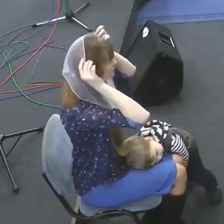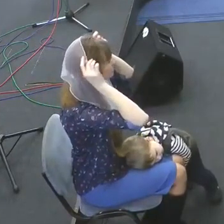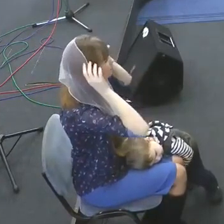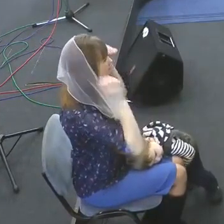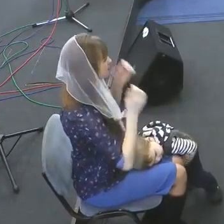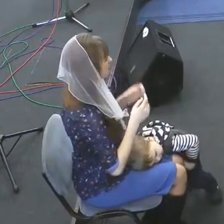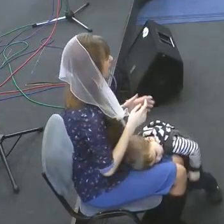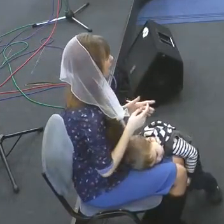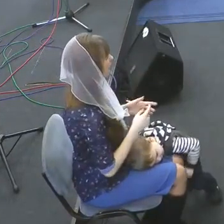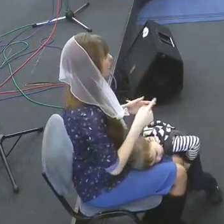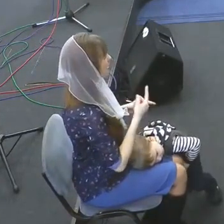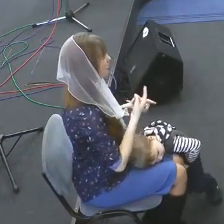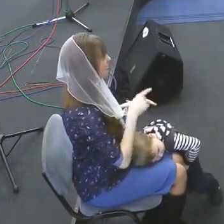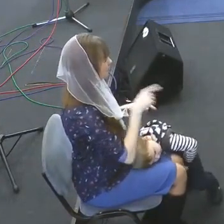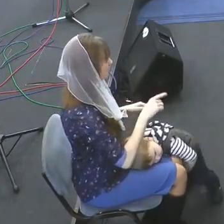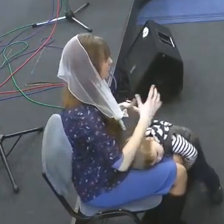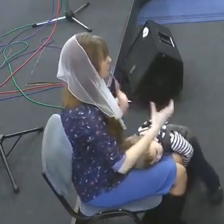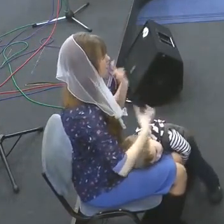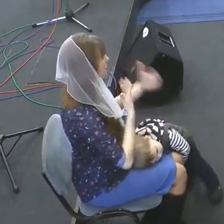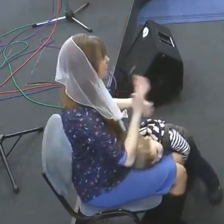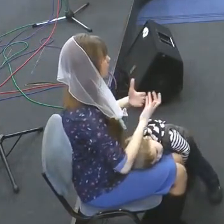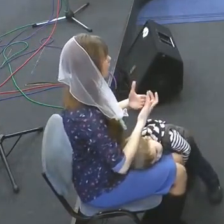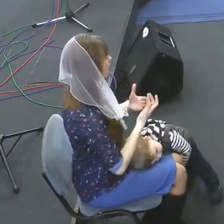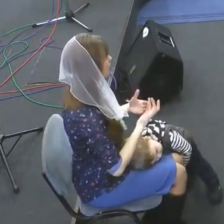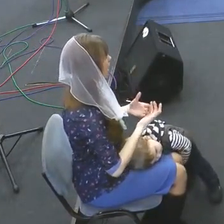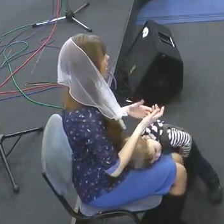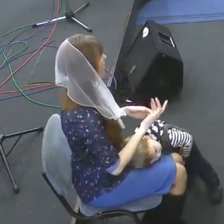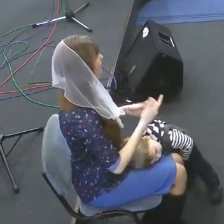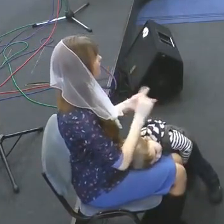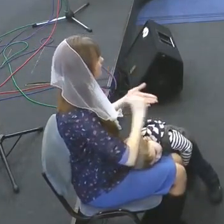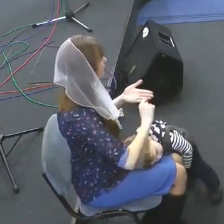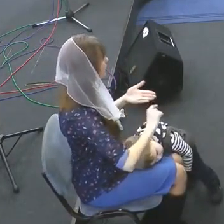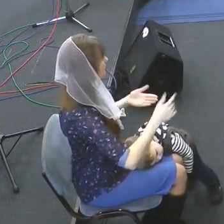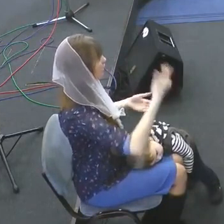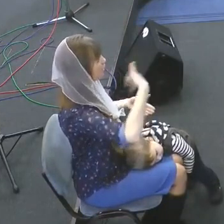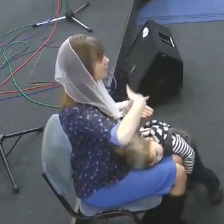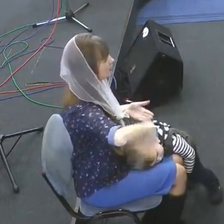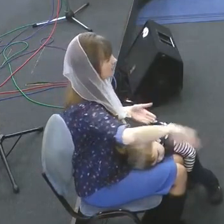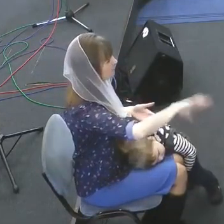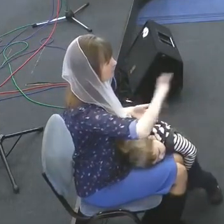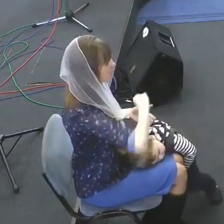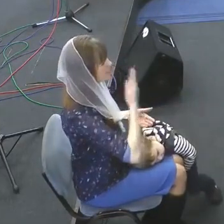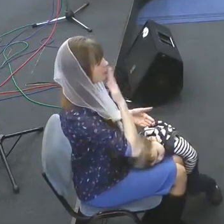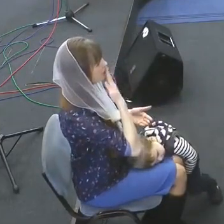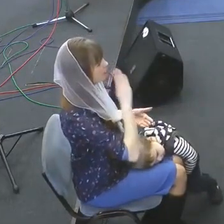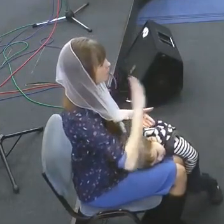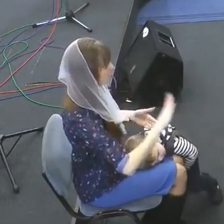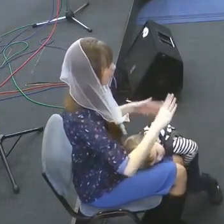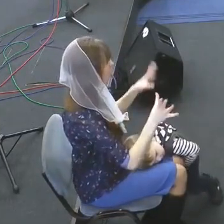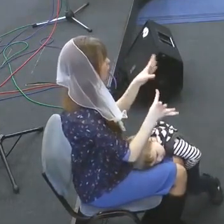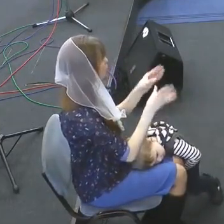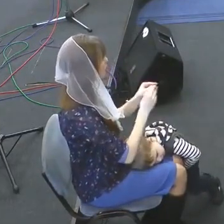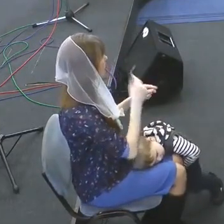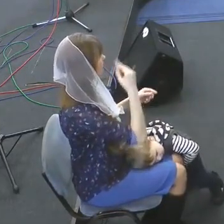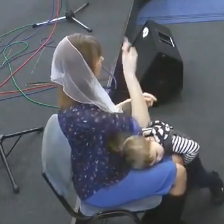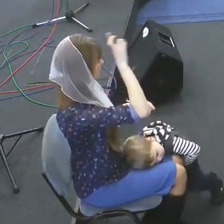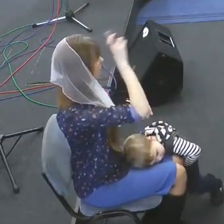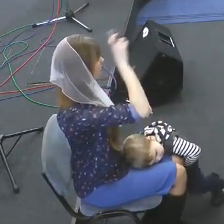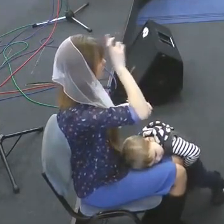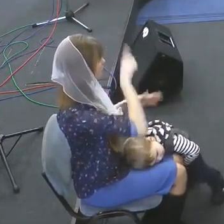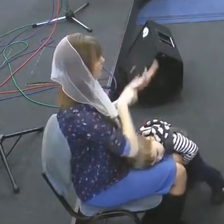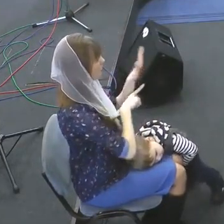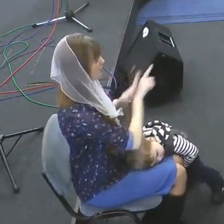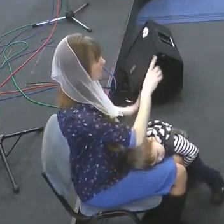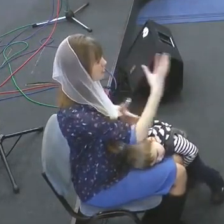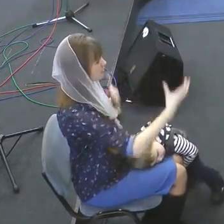І тут він стривожився. Написано, і Єрусалим весь стривожився. Але знаючи натуру Ірода і те, що він далі робив, і, можливо, перед цим